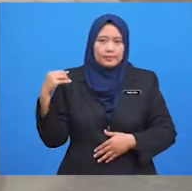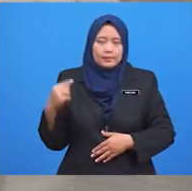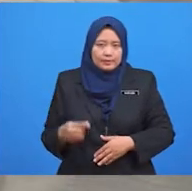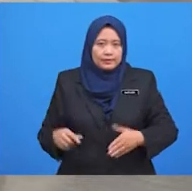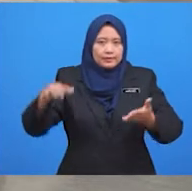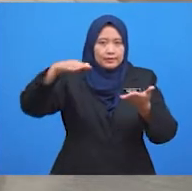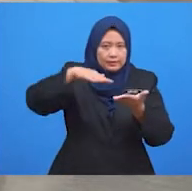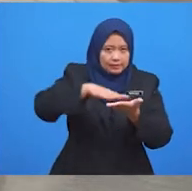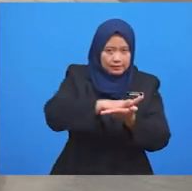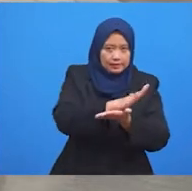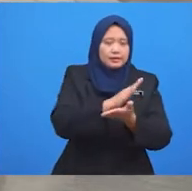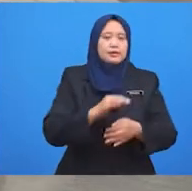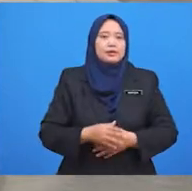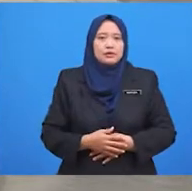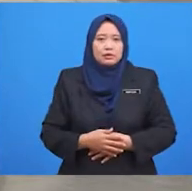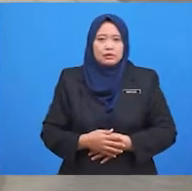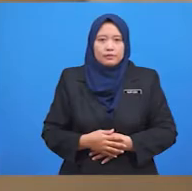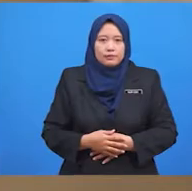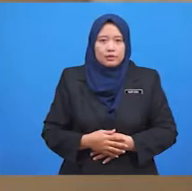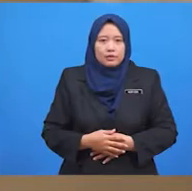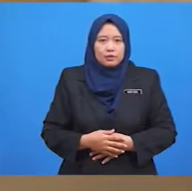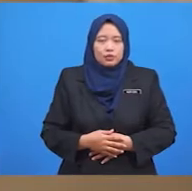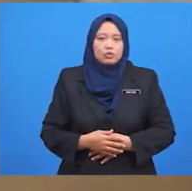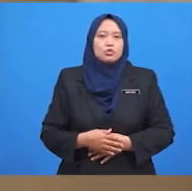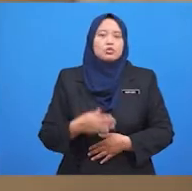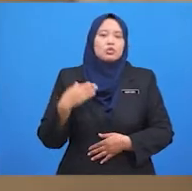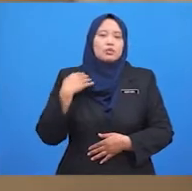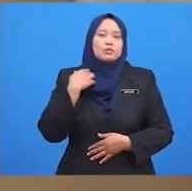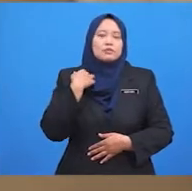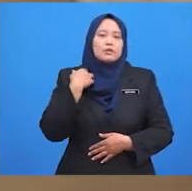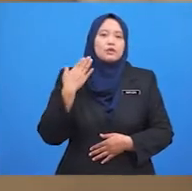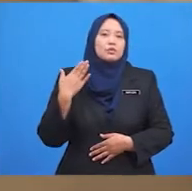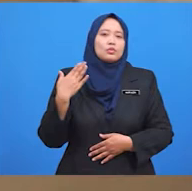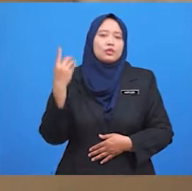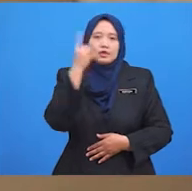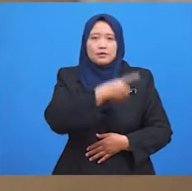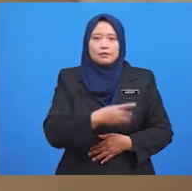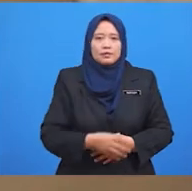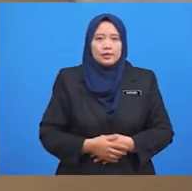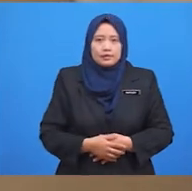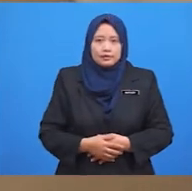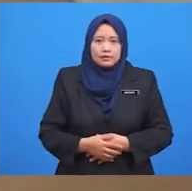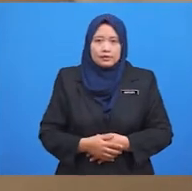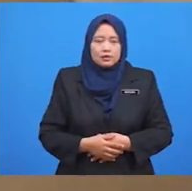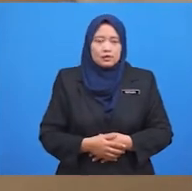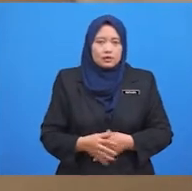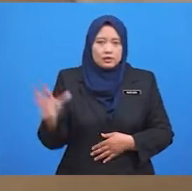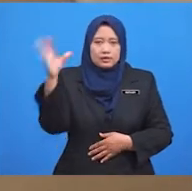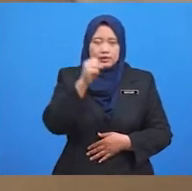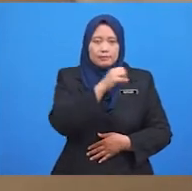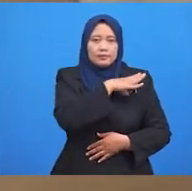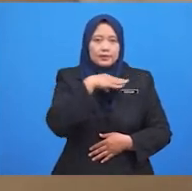Pada bahagian bahu depan pula, gerakan prop dan gerakan grab dan slide bagi menguatkan otot.